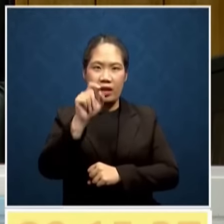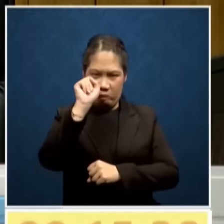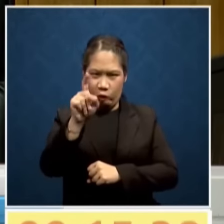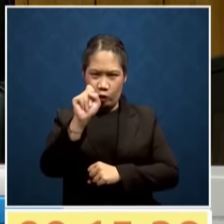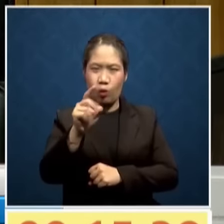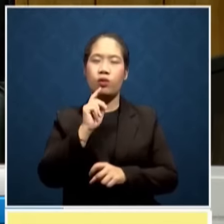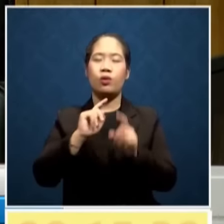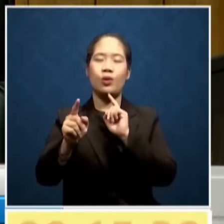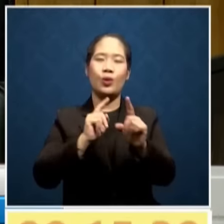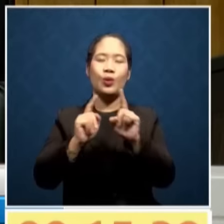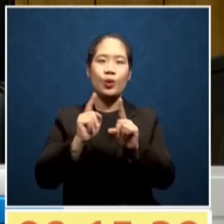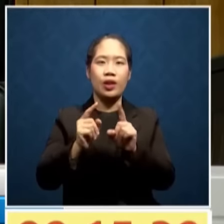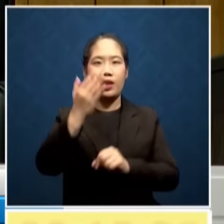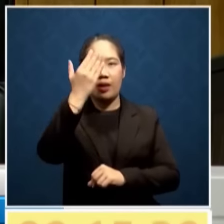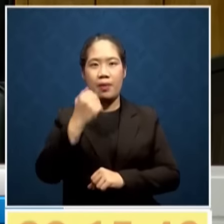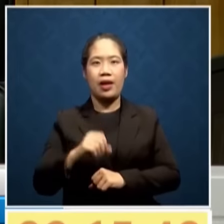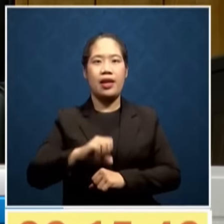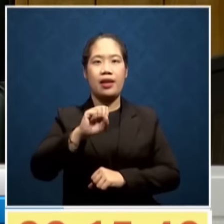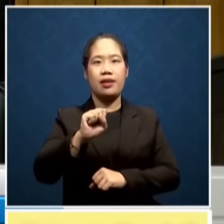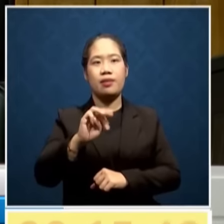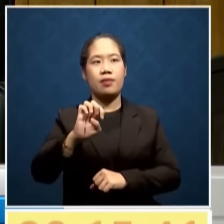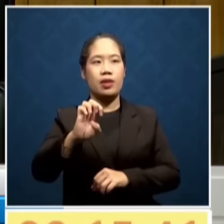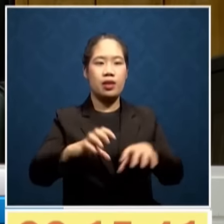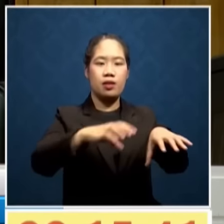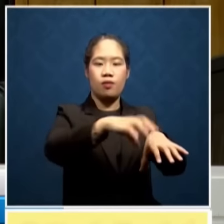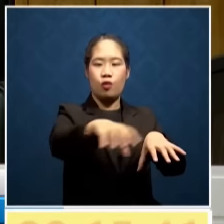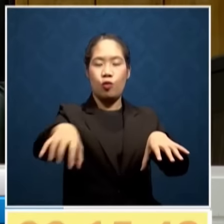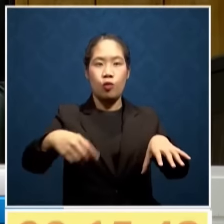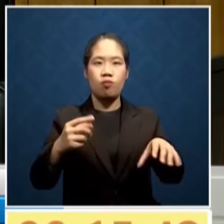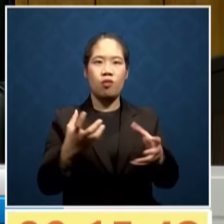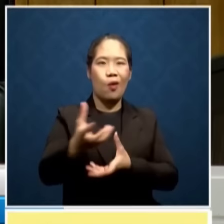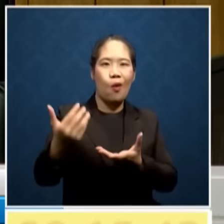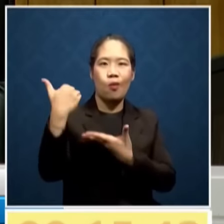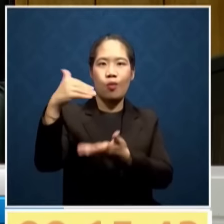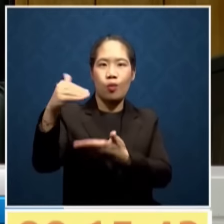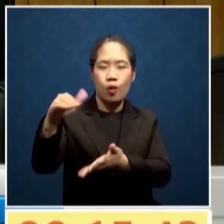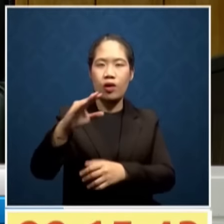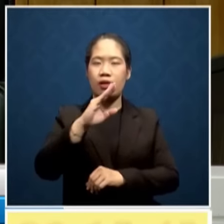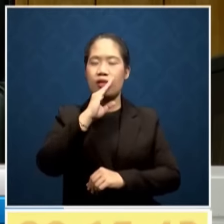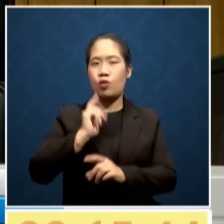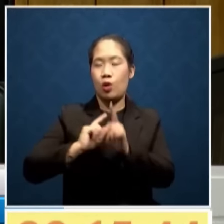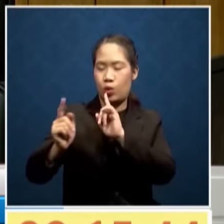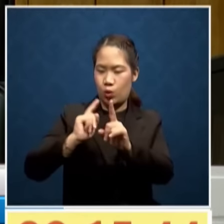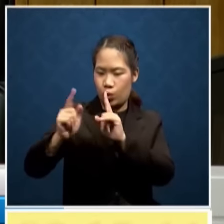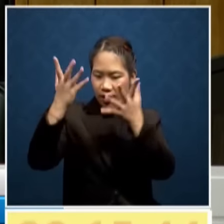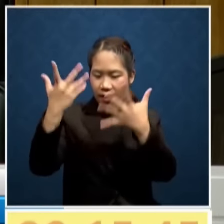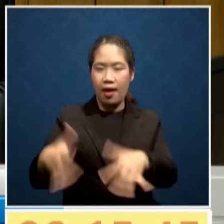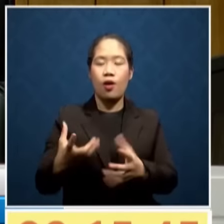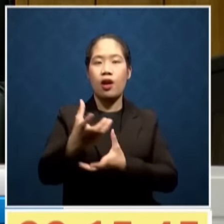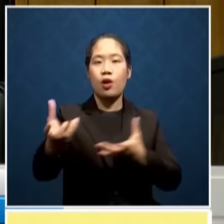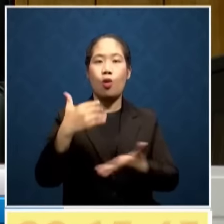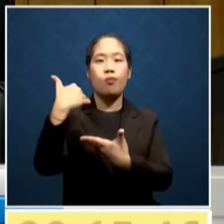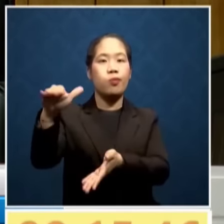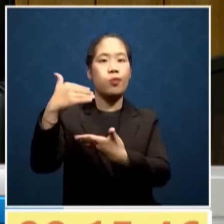ค้า SME ส่วนใหญ่เนี่ยเป็น SME ส่งออกด้วยถ้าเกิดเราสามารถเจรจาการค้าได้มากๆเนี่ยเราก็จะสาม